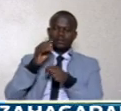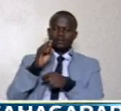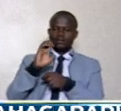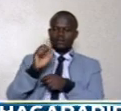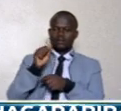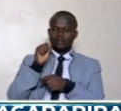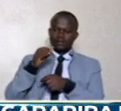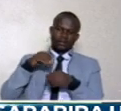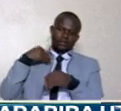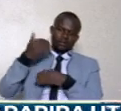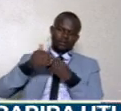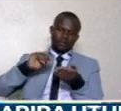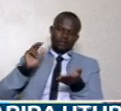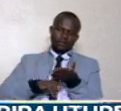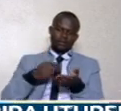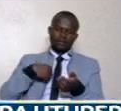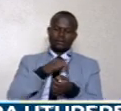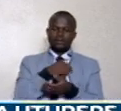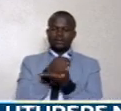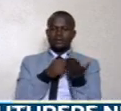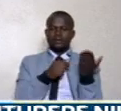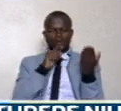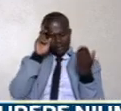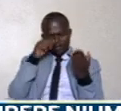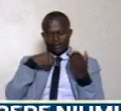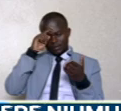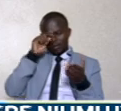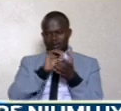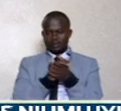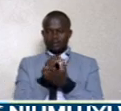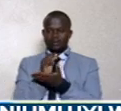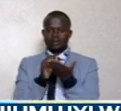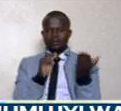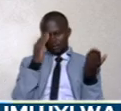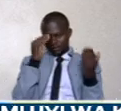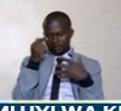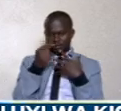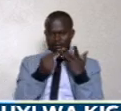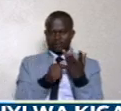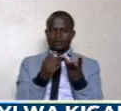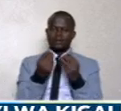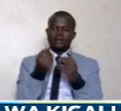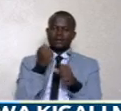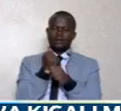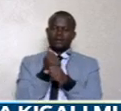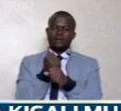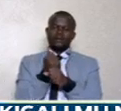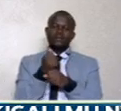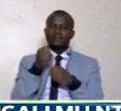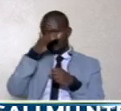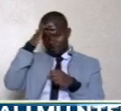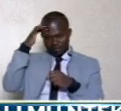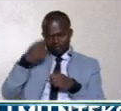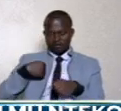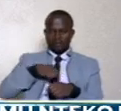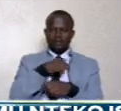CAF ikaprova angira ngo rero turabyizeye ko bari bubikore kuko ni ibintu biba byoroshye kubikora ngira ngo byari bigoye byari